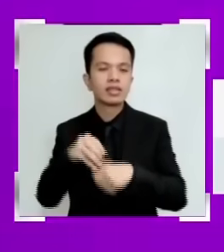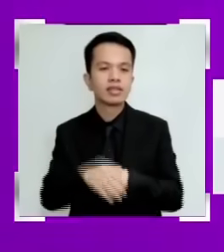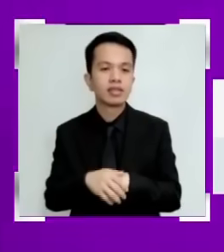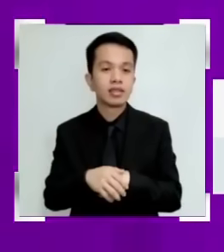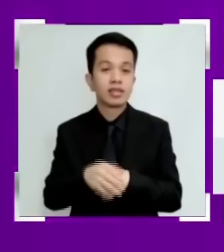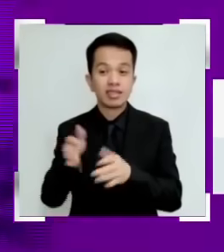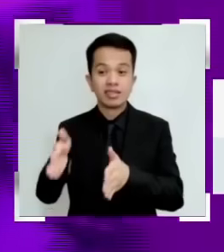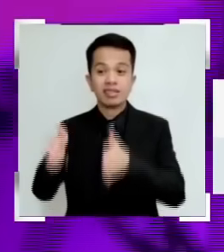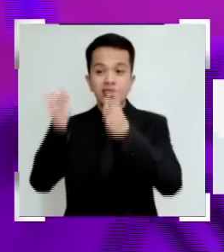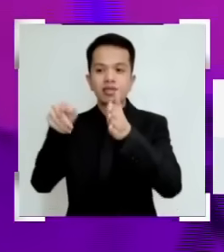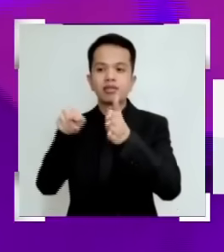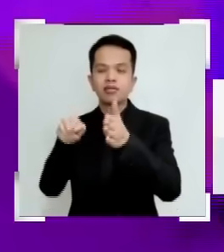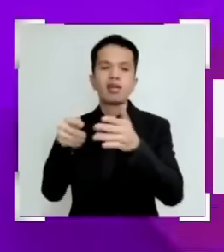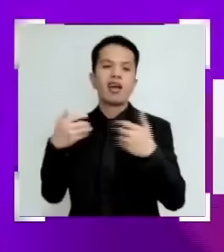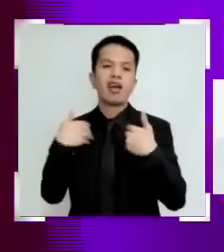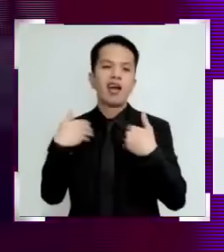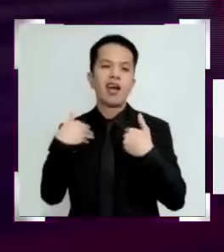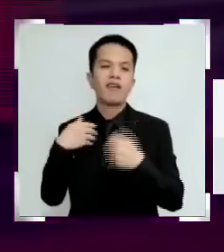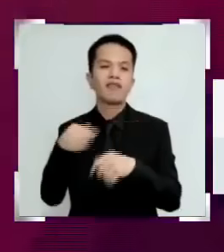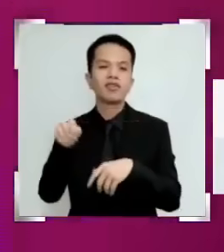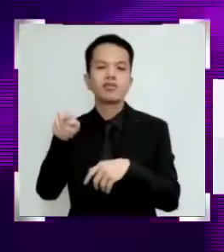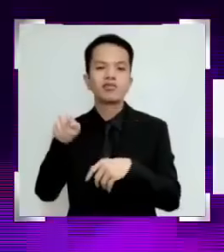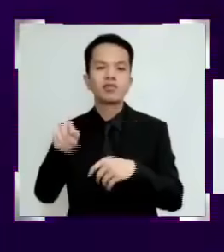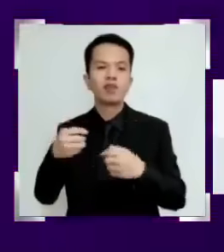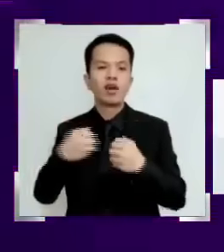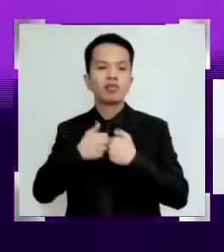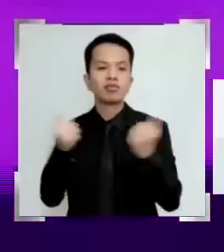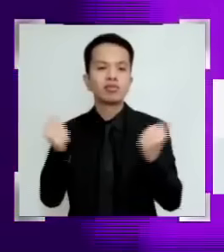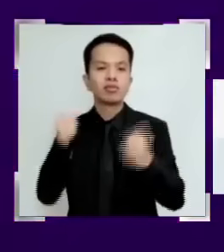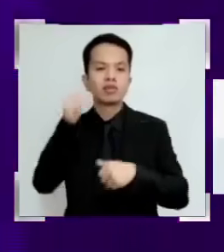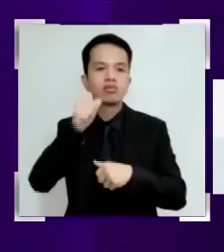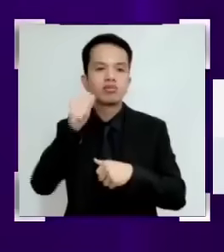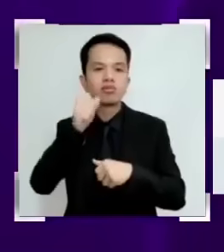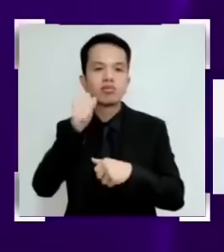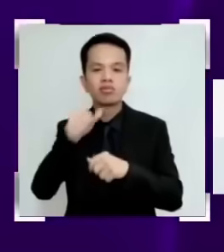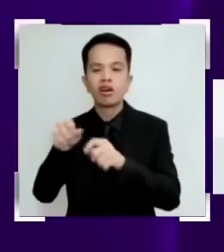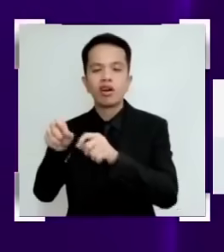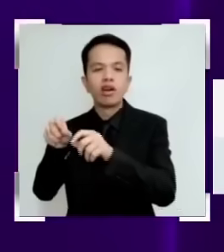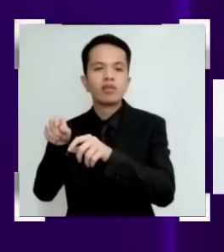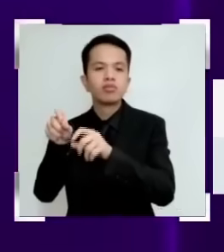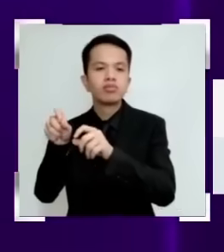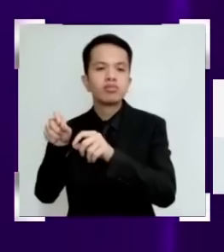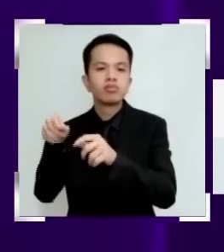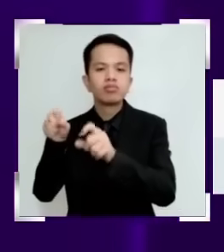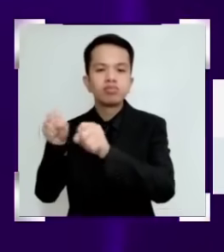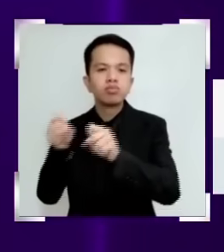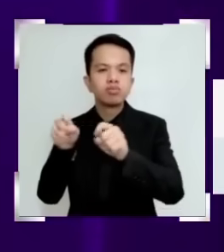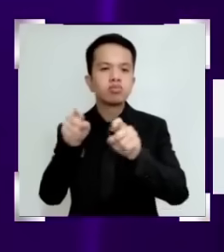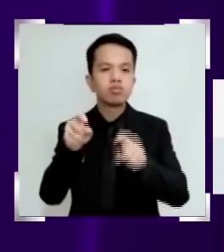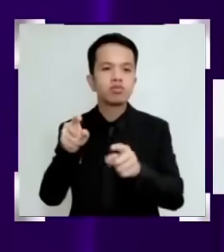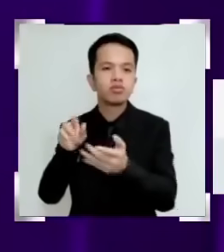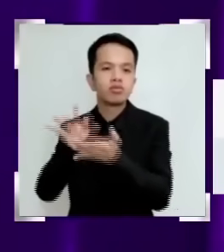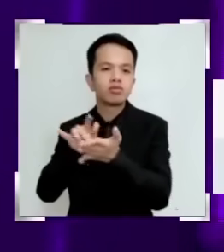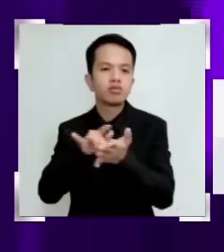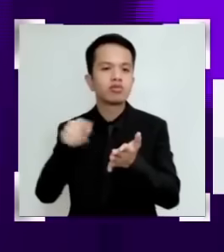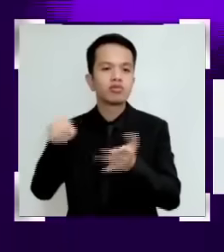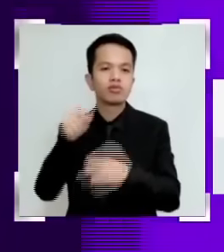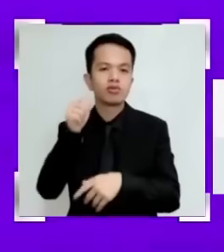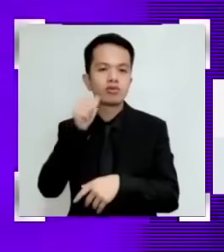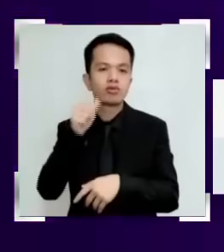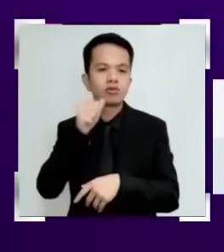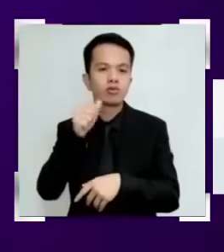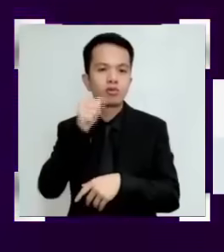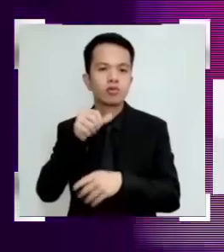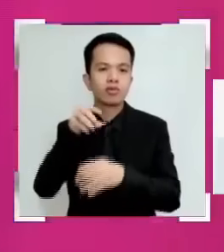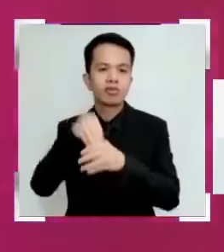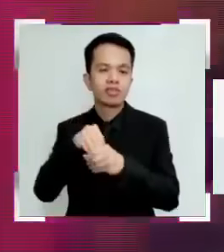ng prostitusyon. May mga kwarto na kung tawagin ay aquarium kung saan naghihintay ang mga babae na isasalang sa prostitusyon. May private